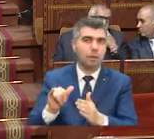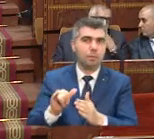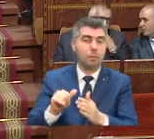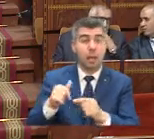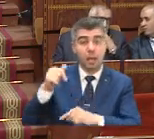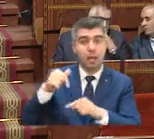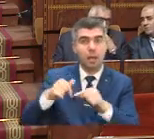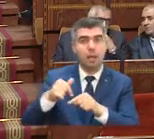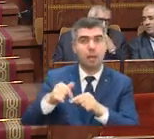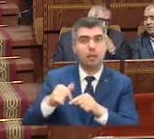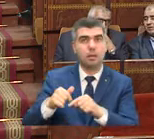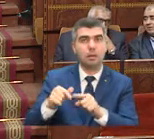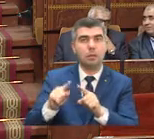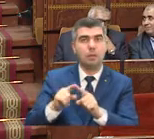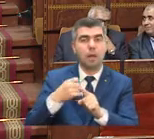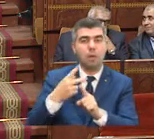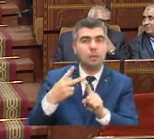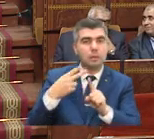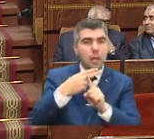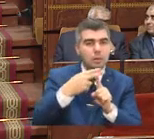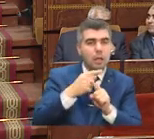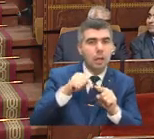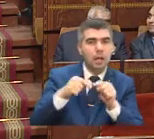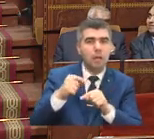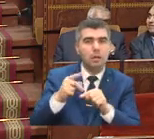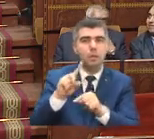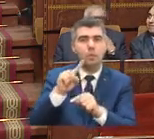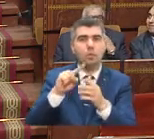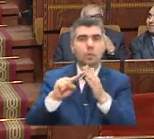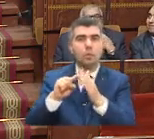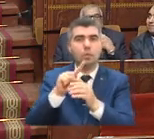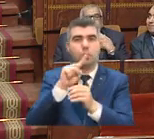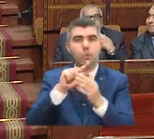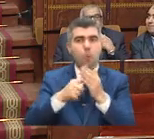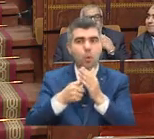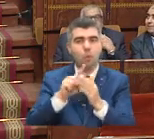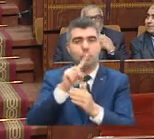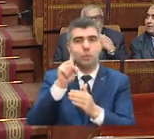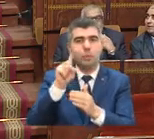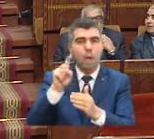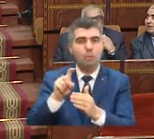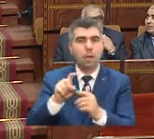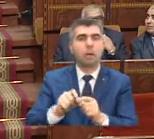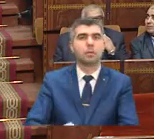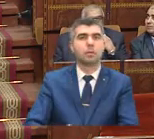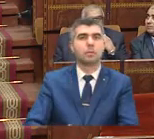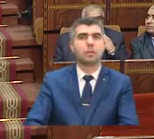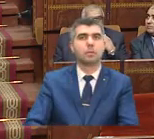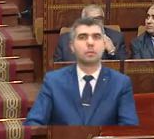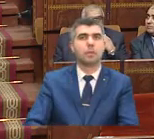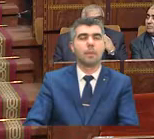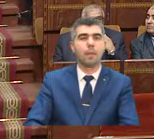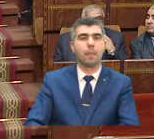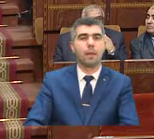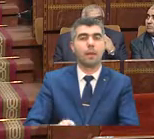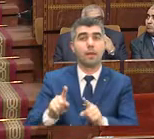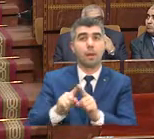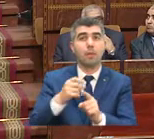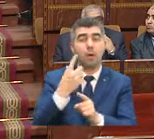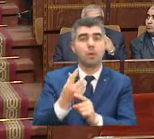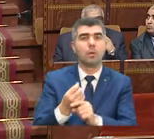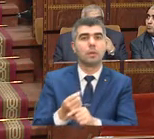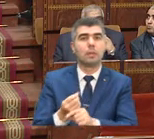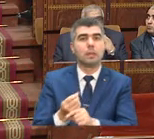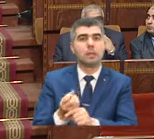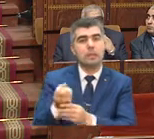كاينين في بعض الجماعات القرويه في اقليم سيدي قاسم. جماعه الرميله اللي كتعاني منذ مده من